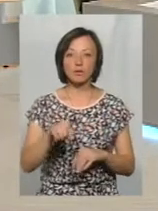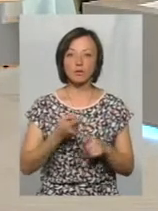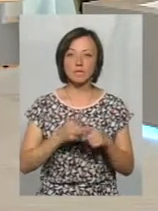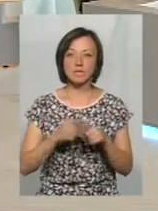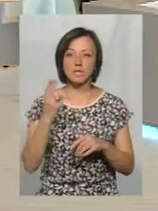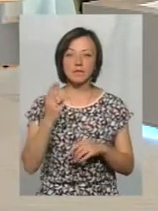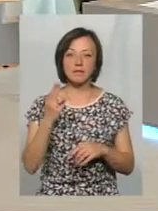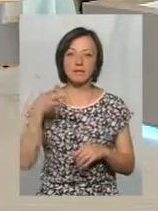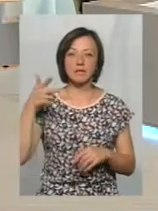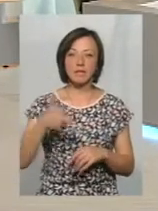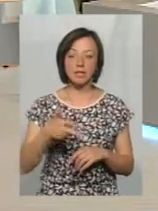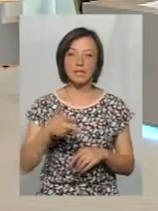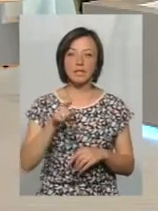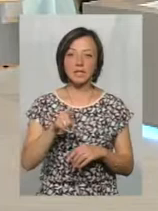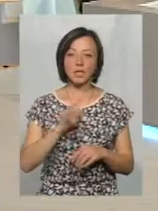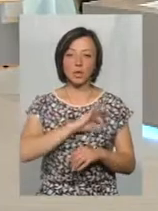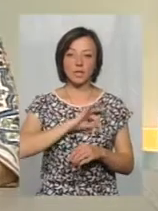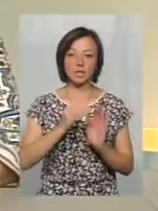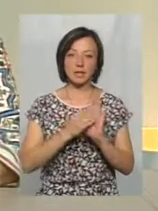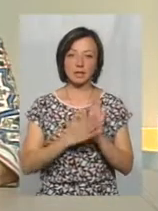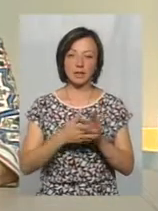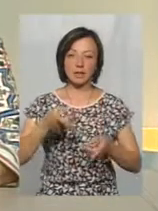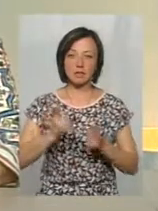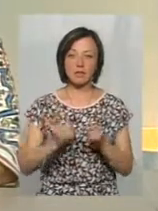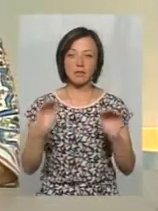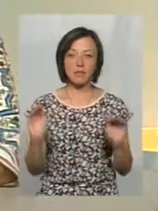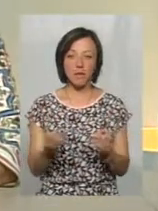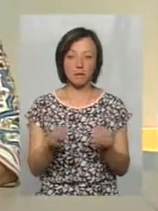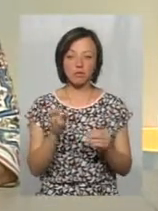3 тисячі – це тільки юридично зареєстровані. Насправді їх менше, тому що